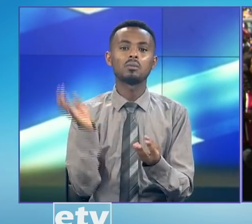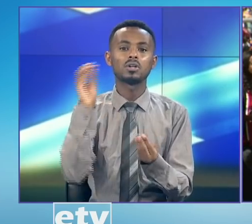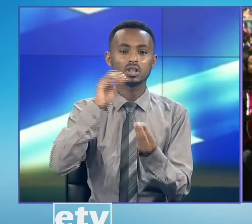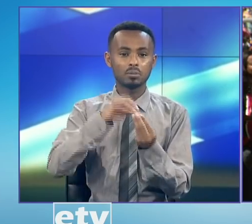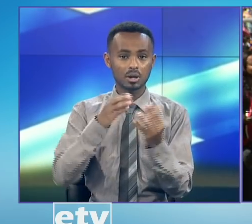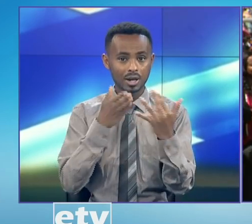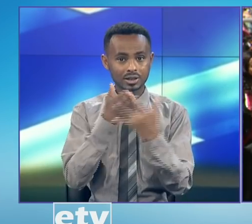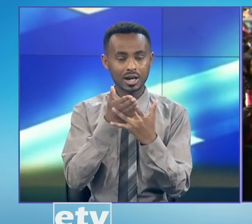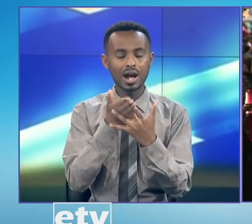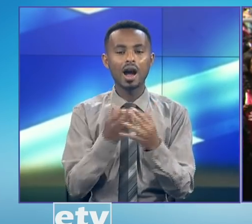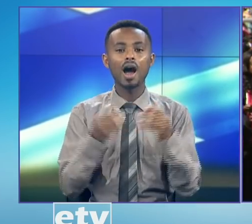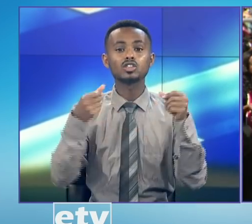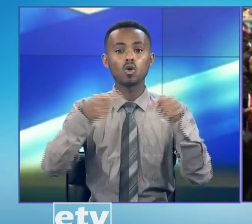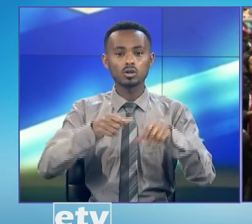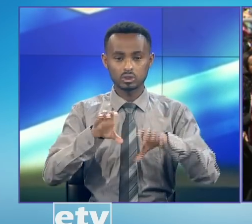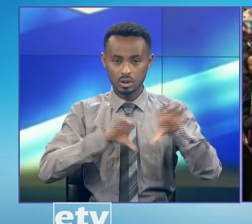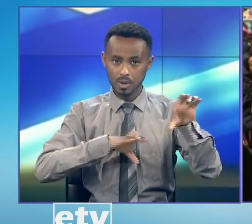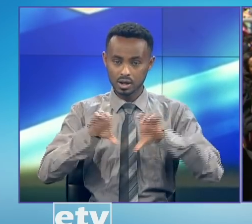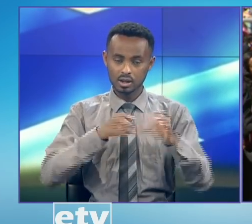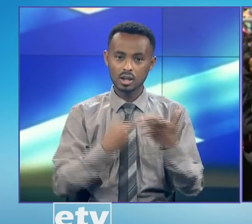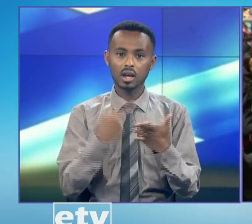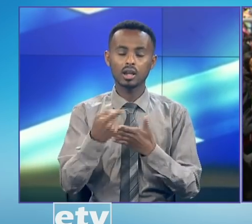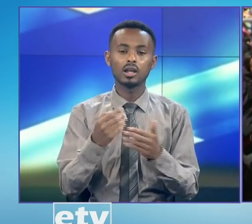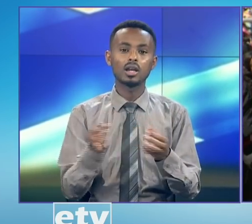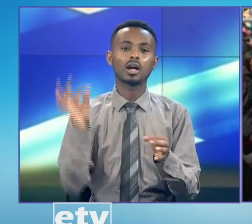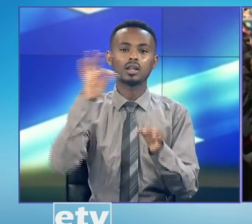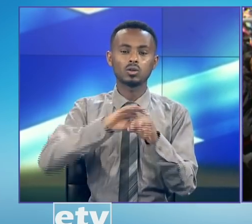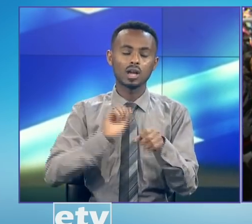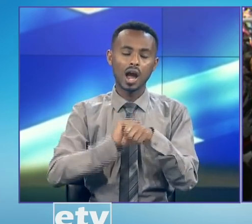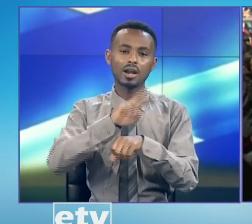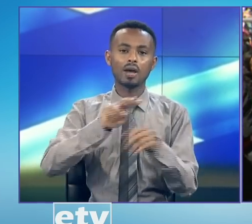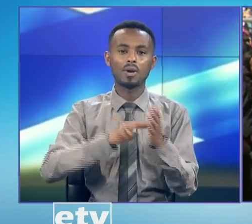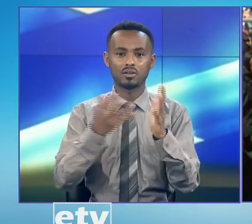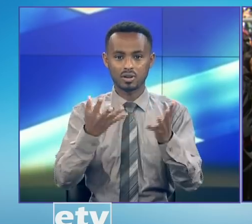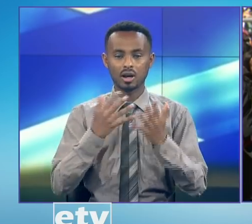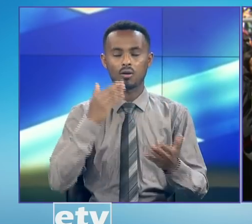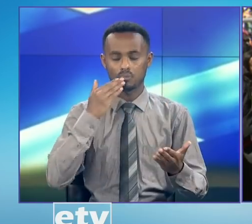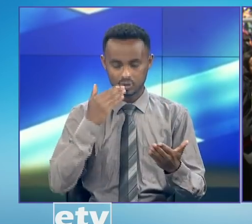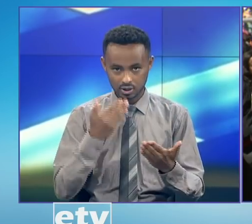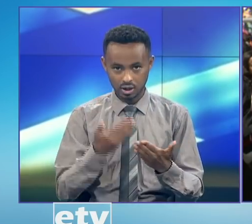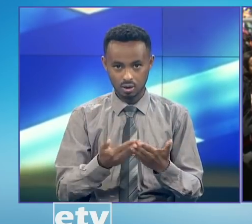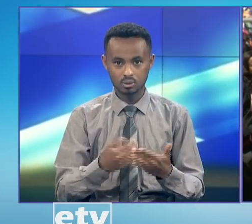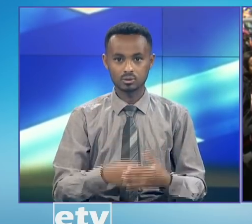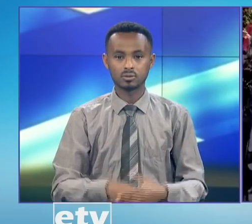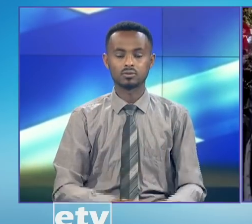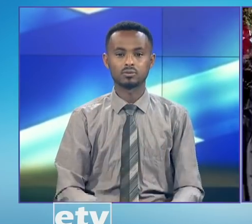ከመጨመርም አንፃር አስተዋጽኦ ስለሚያደርግ ይሄንን ለቀጣሪዎች አደራ ማለት ፈልጋለሁ አመሰግናለሁ